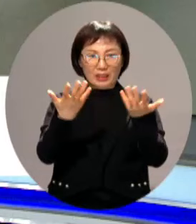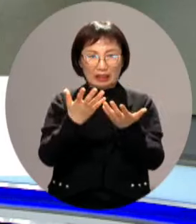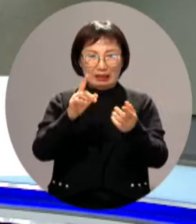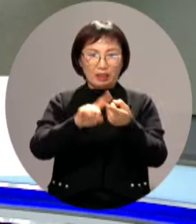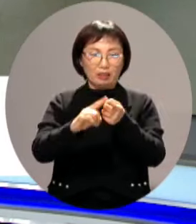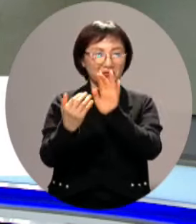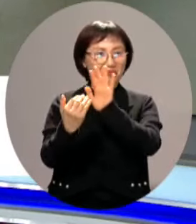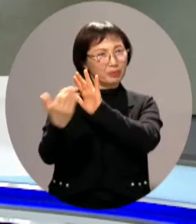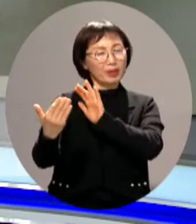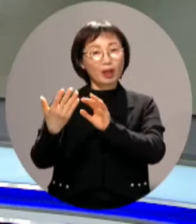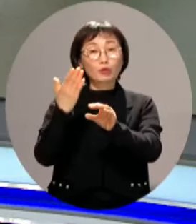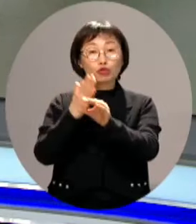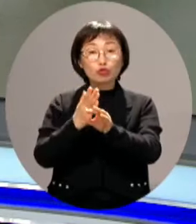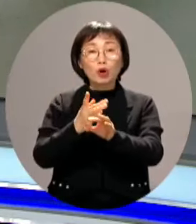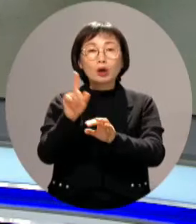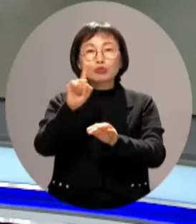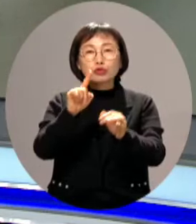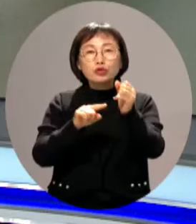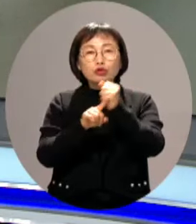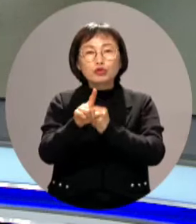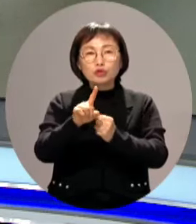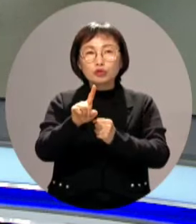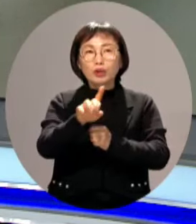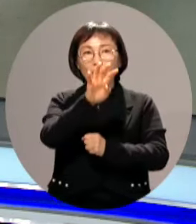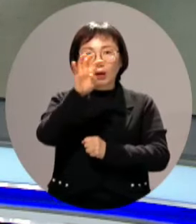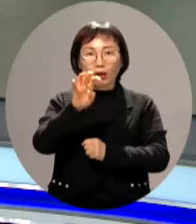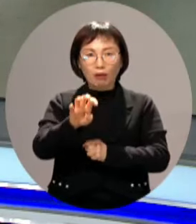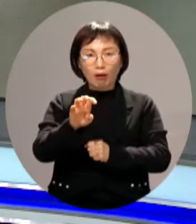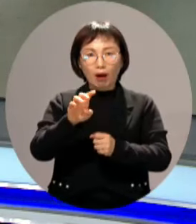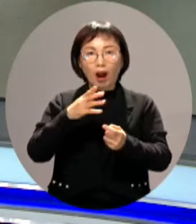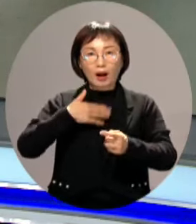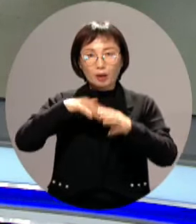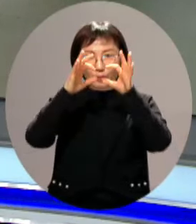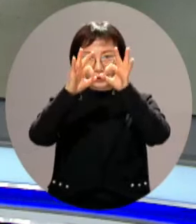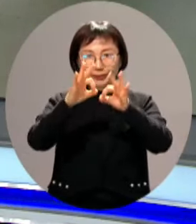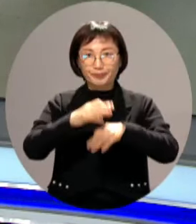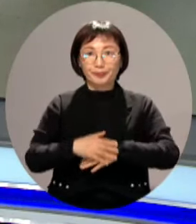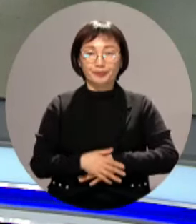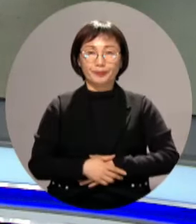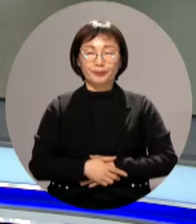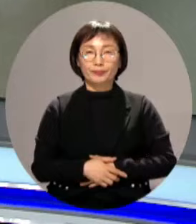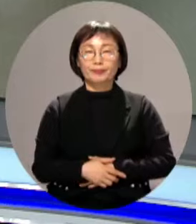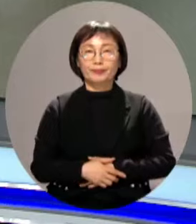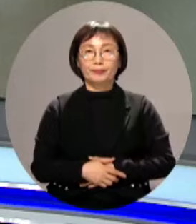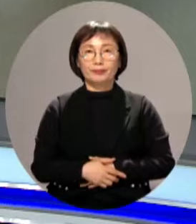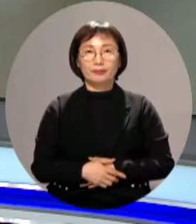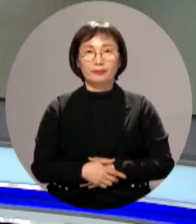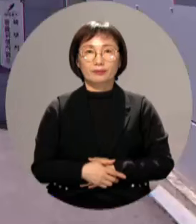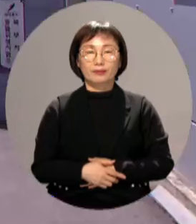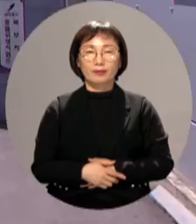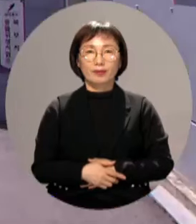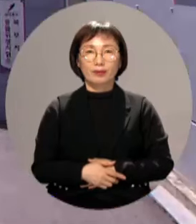있다고 하는데요. 무슨 속사정이 있는 건지 박찬익 기자가 살펴봤습니다.